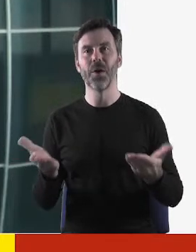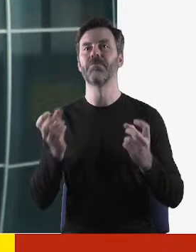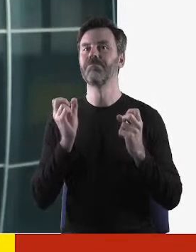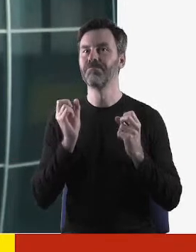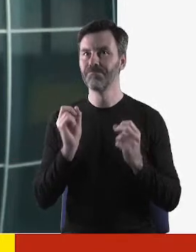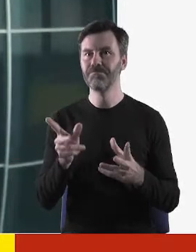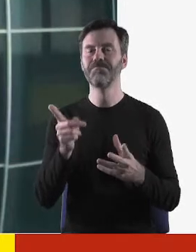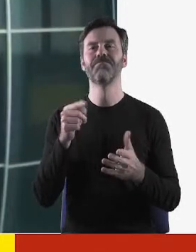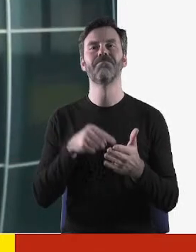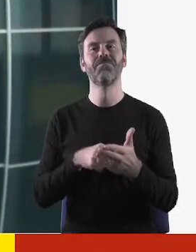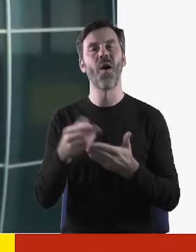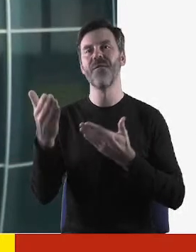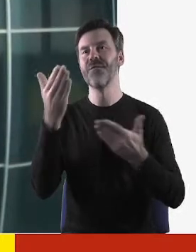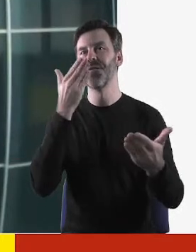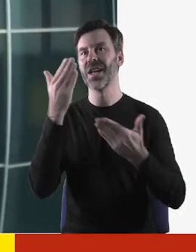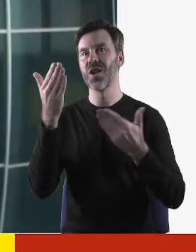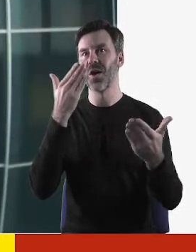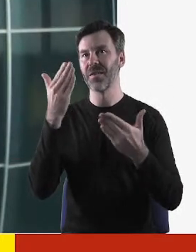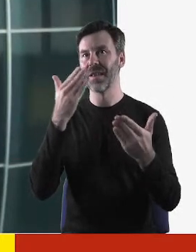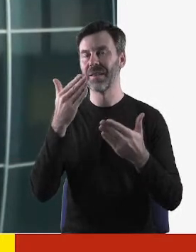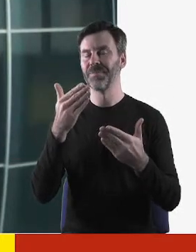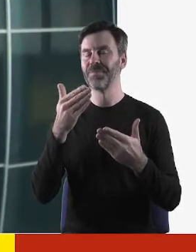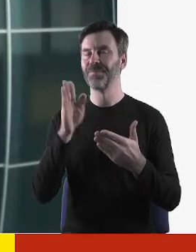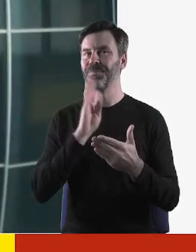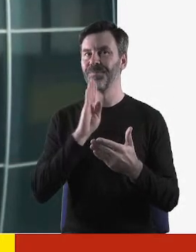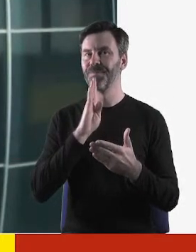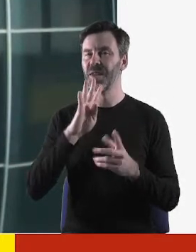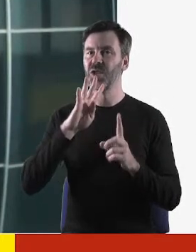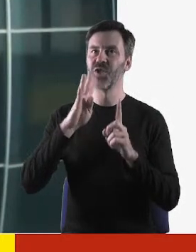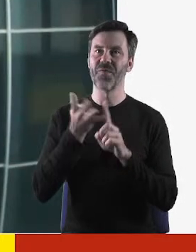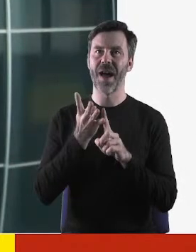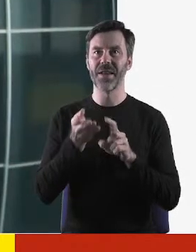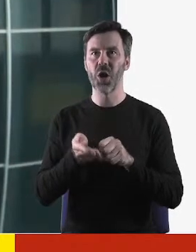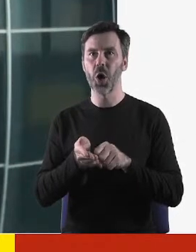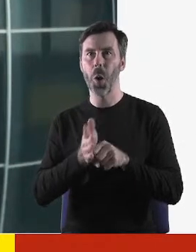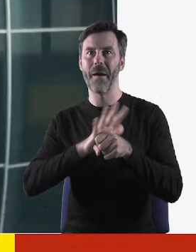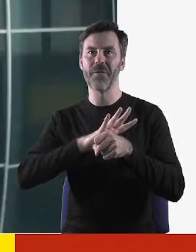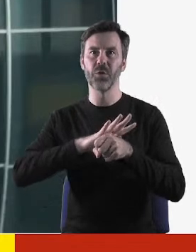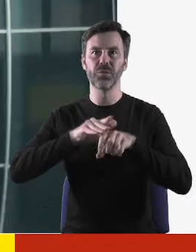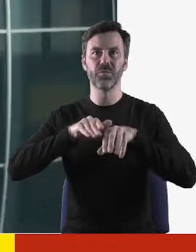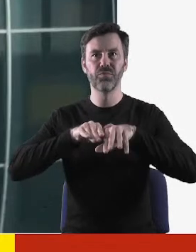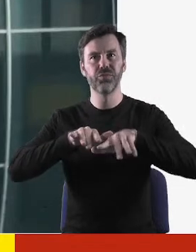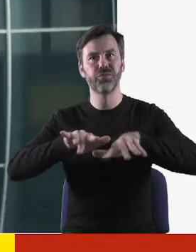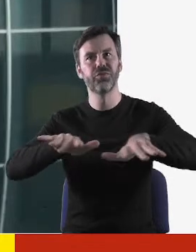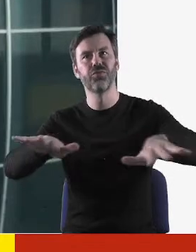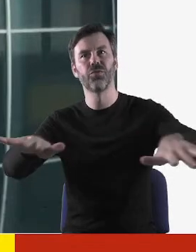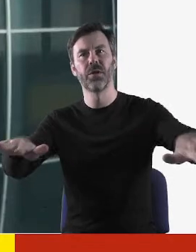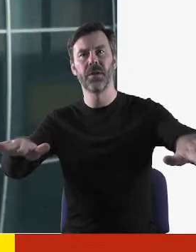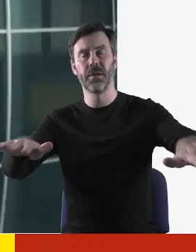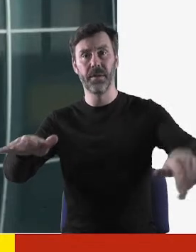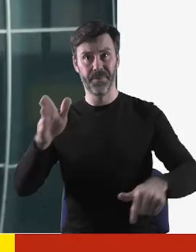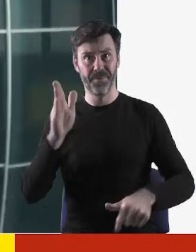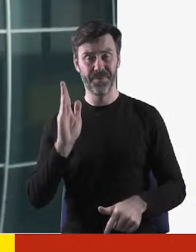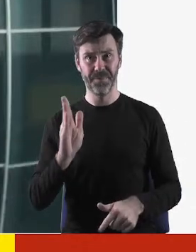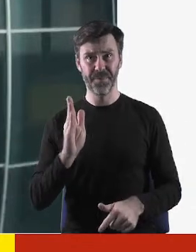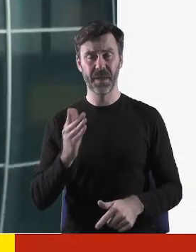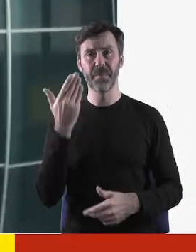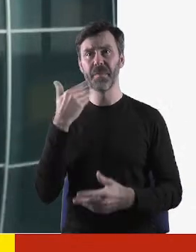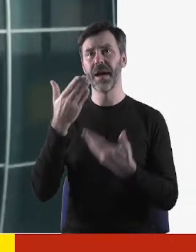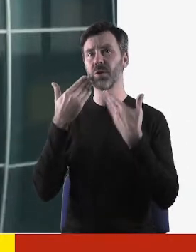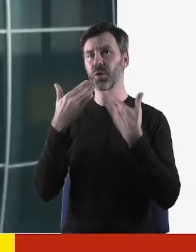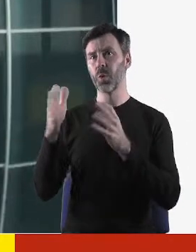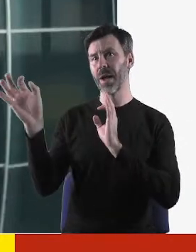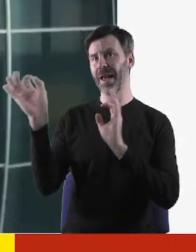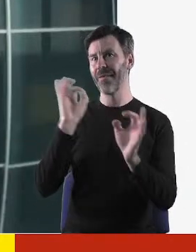niestety wygląda na to, że zbliżamy się do kolejnej fali koronawirusa. Dziękuję panu marszałkowi Adamczykowi za przedstawienie tej informacji. Ja mam